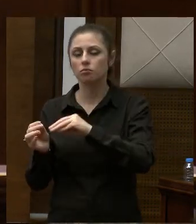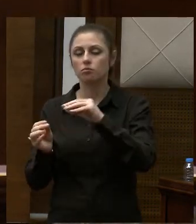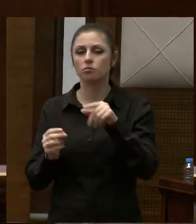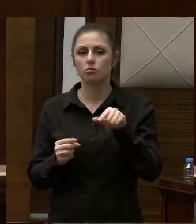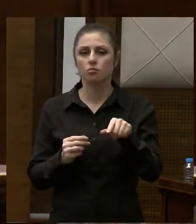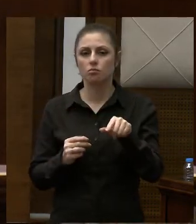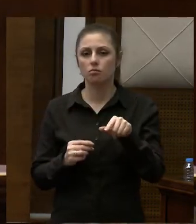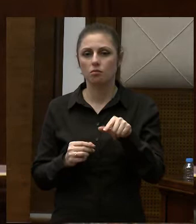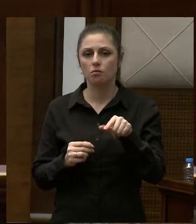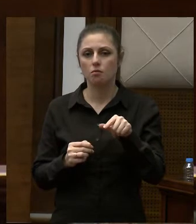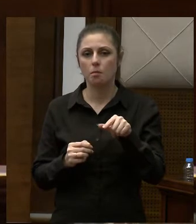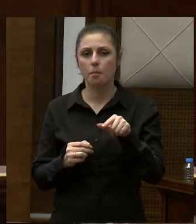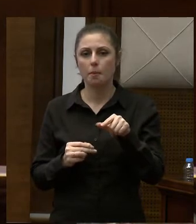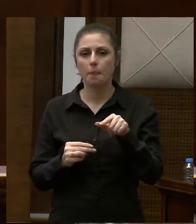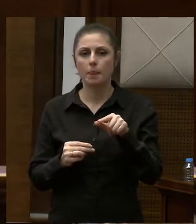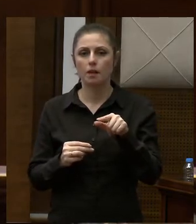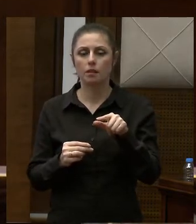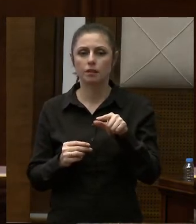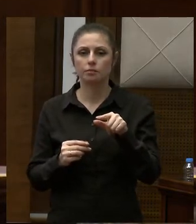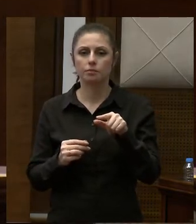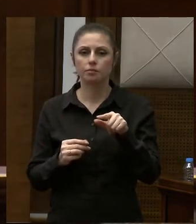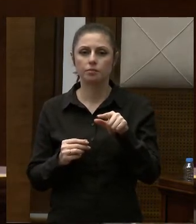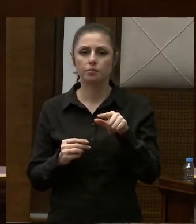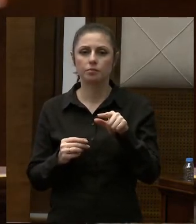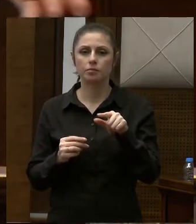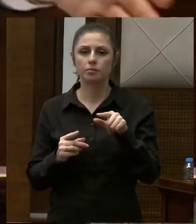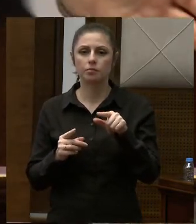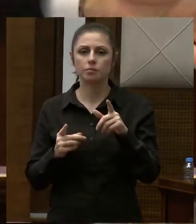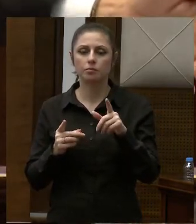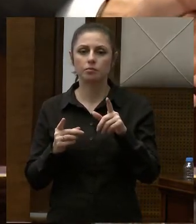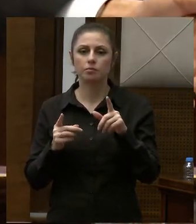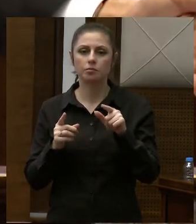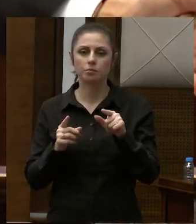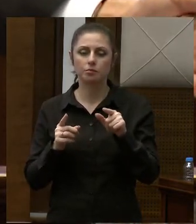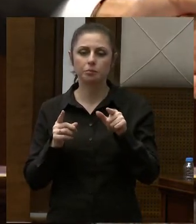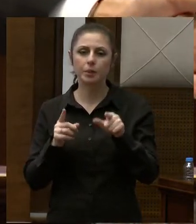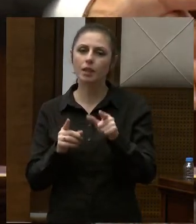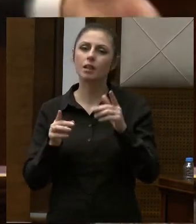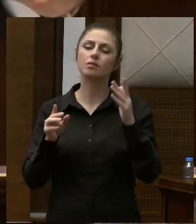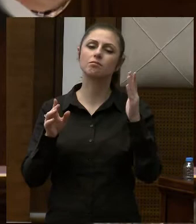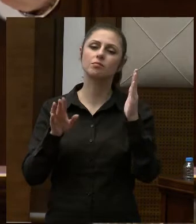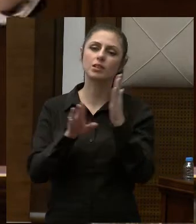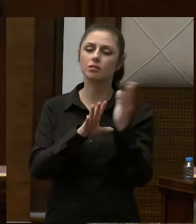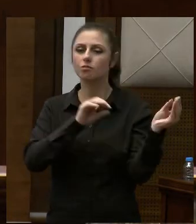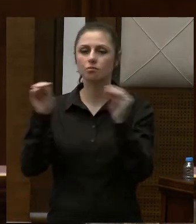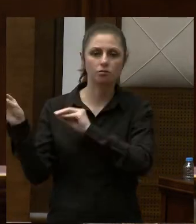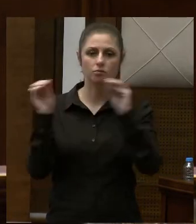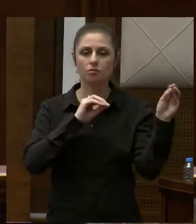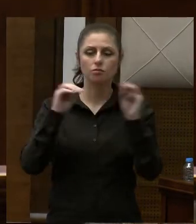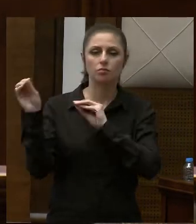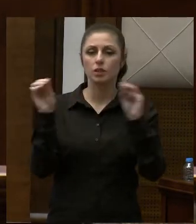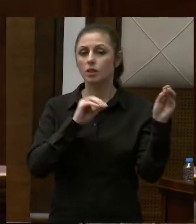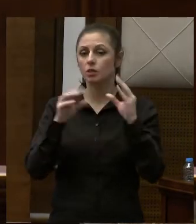vatandaşın işte hafiyatından çıkmış malzemenin bize yarayan kısmını alacaksınız. Yani humuslu toprağı